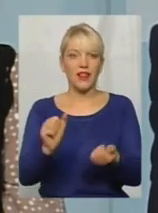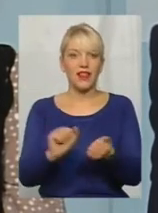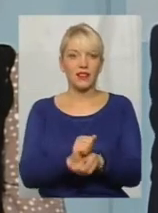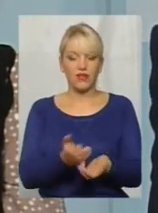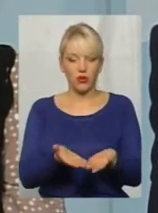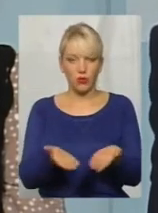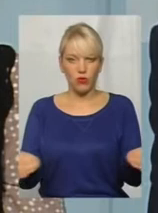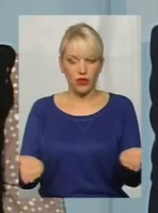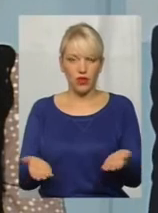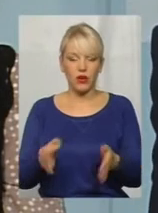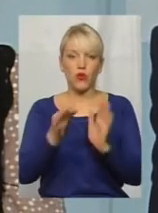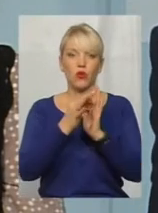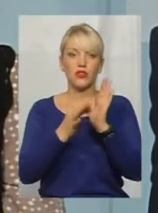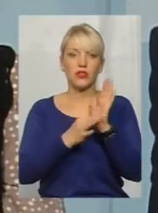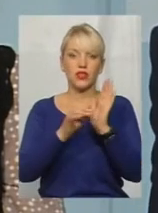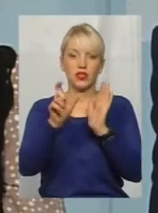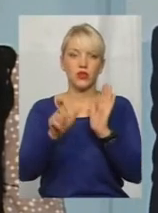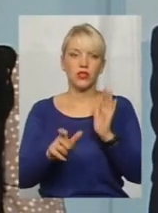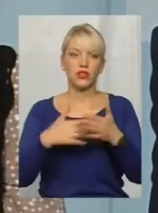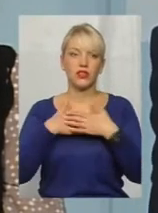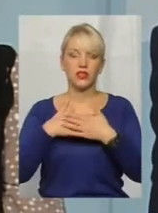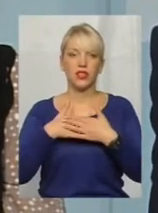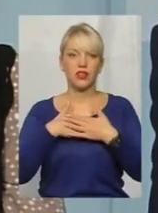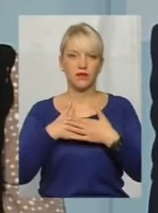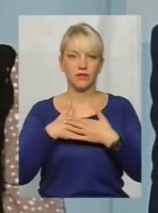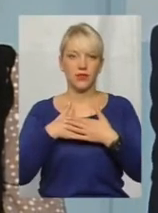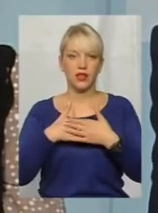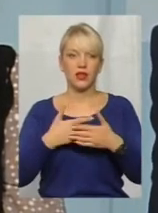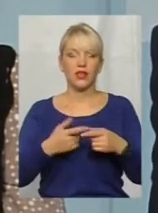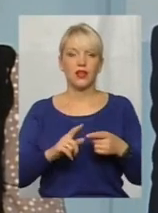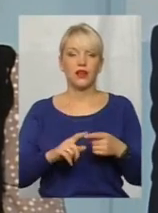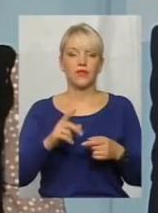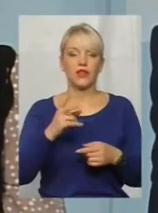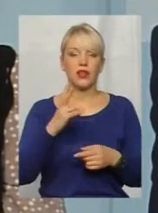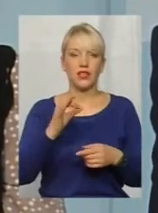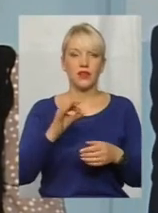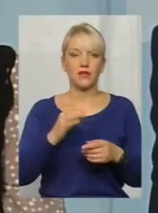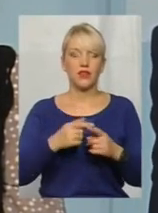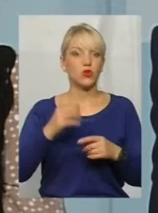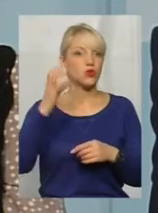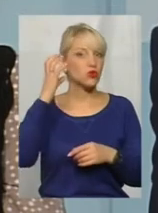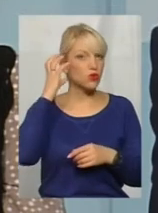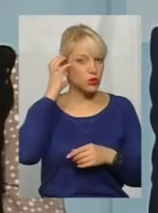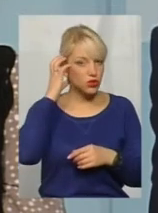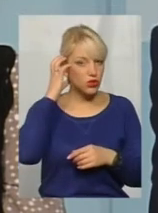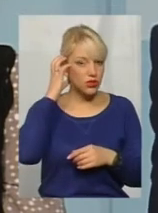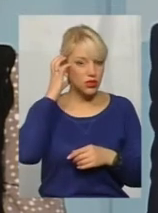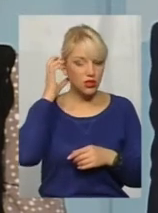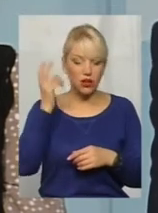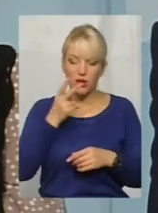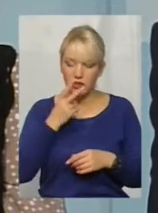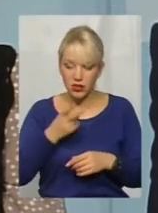оцінити його дихання. Дихання оцінюється по тріаді СОС. На російській мові це «слушайте, осязайте, смотрите».